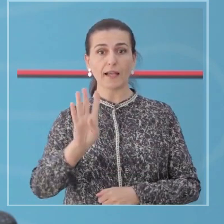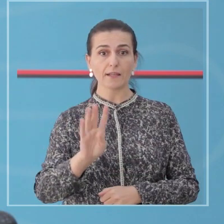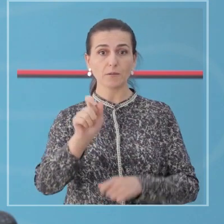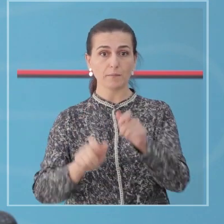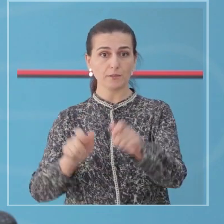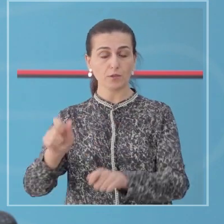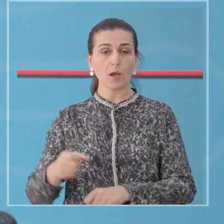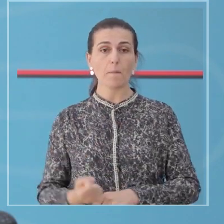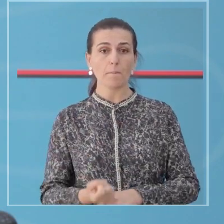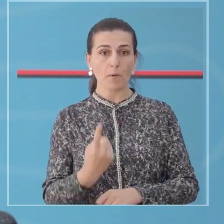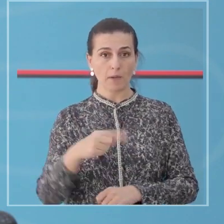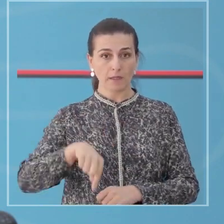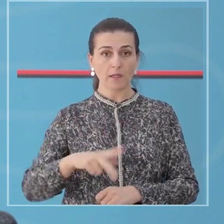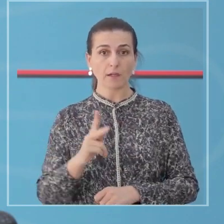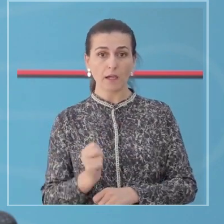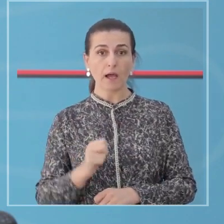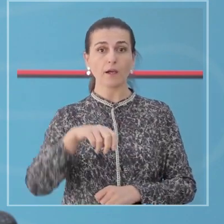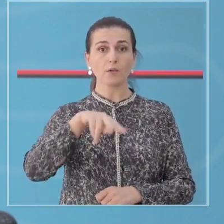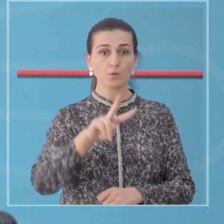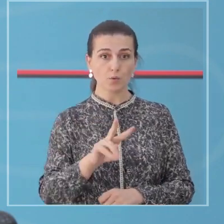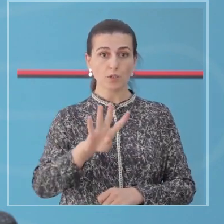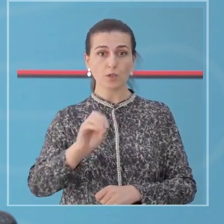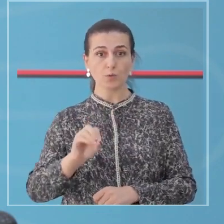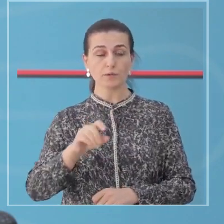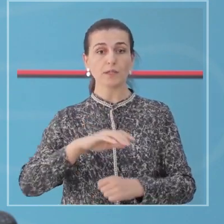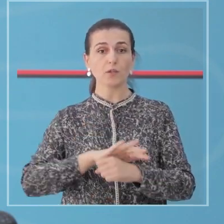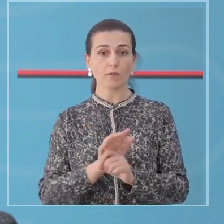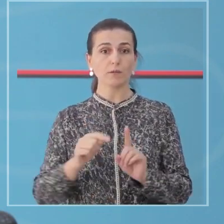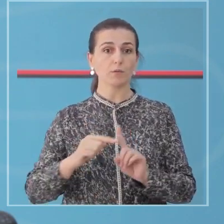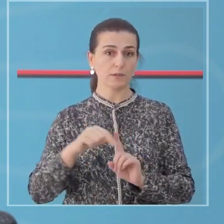1164 raste. Aktualisht, 240 persona